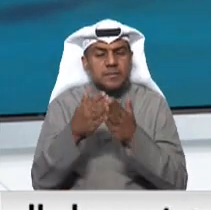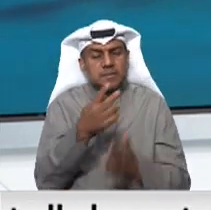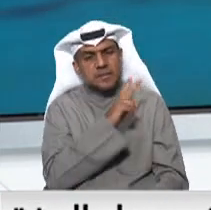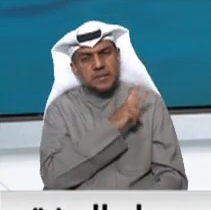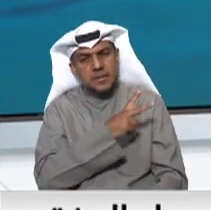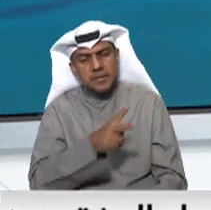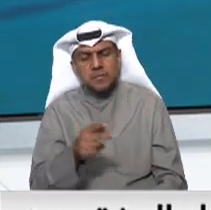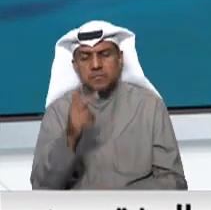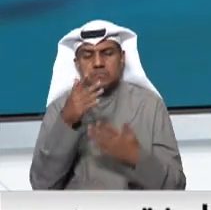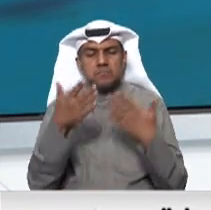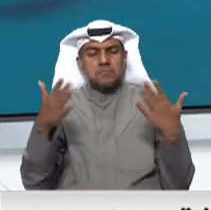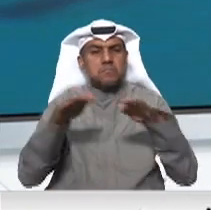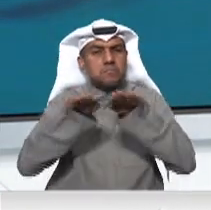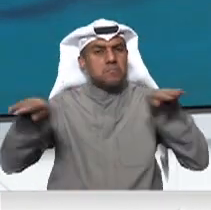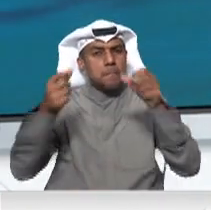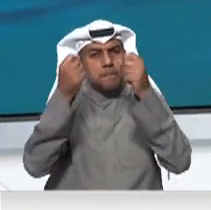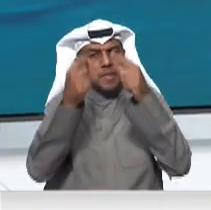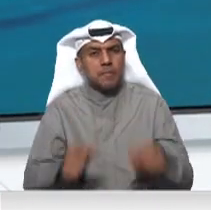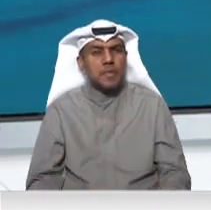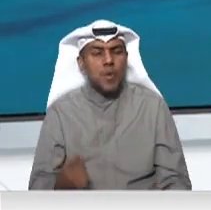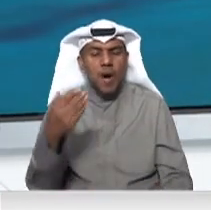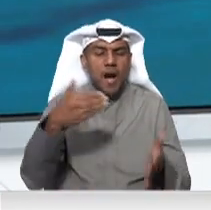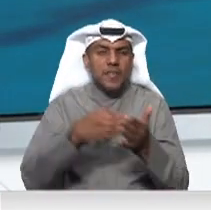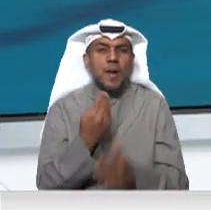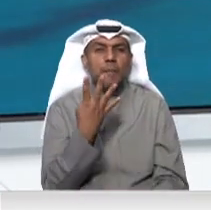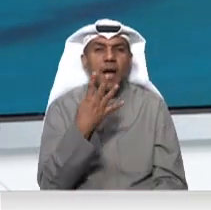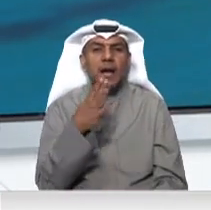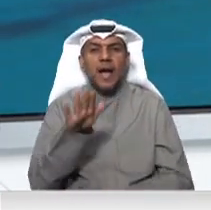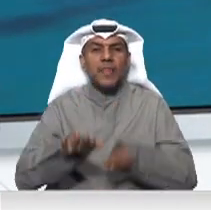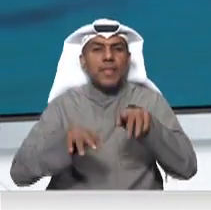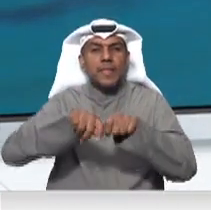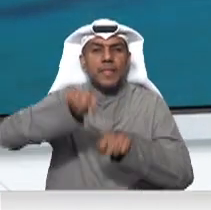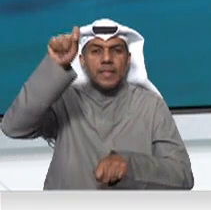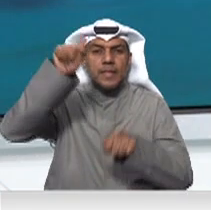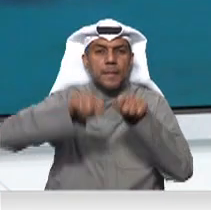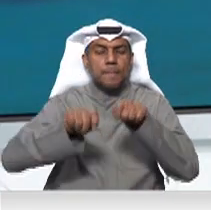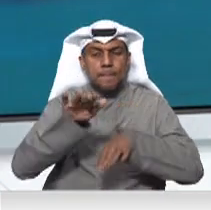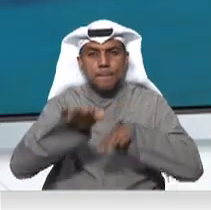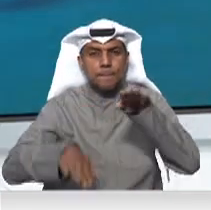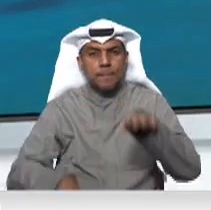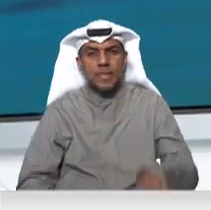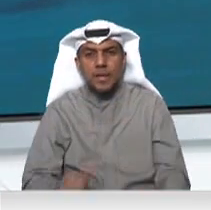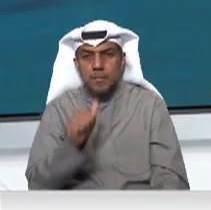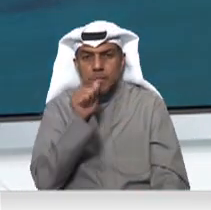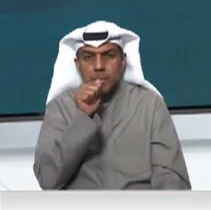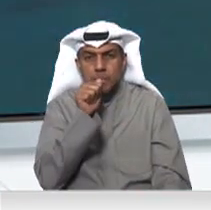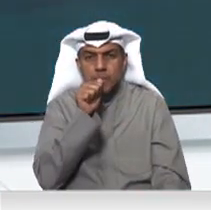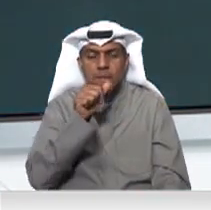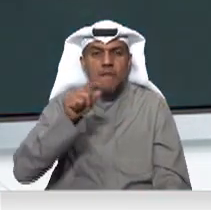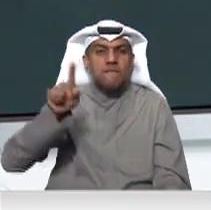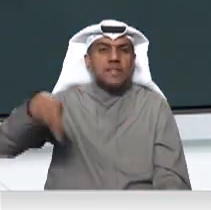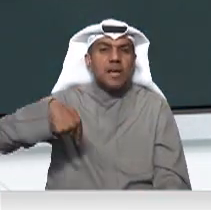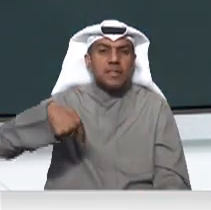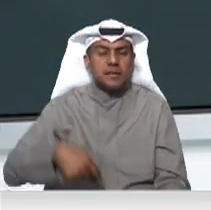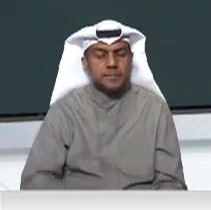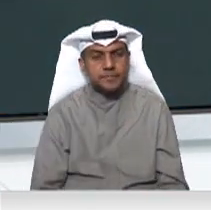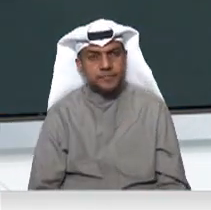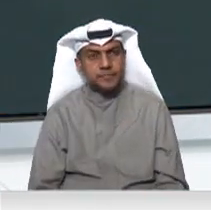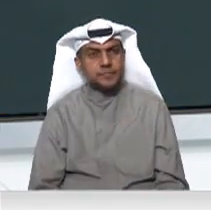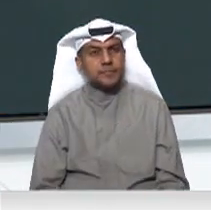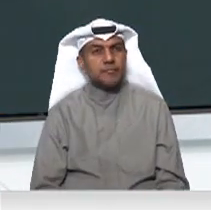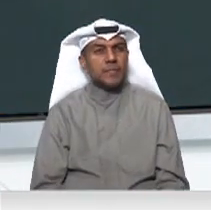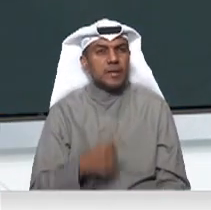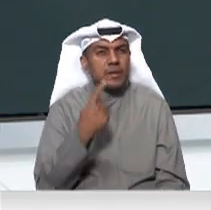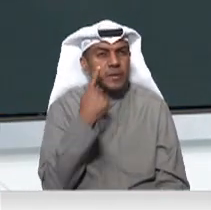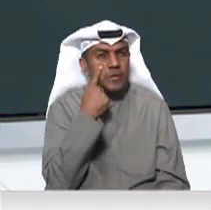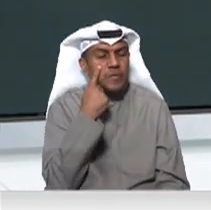ارتفاع الموج ما بين 1 إلى 4 أقدام. التيارات المائية لا تزال ضعيفة في فترات الفساد. أذان الفجر حسب